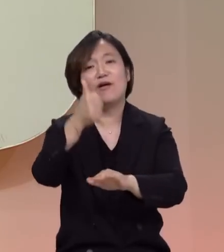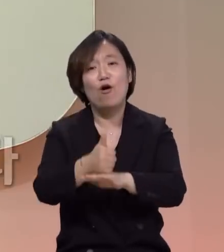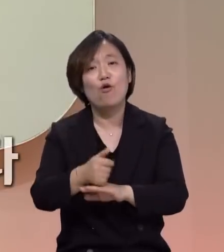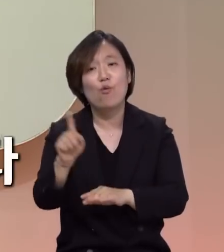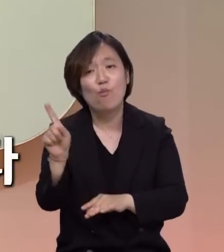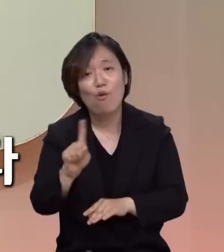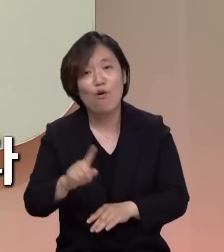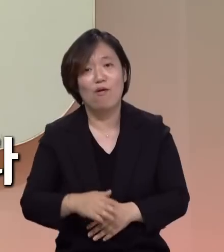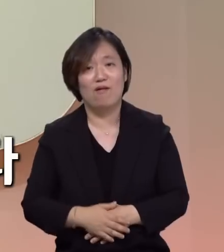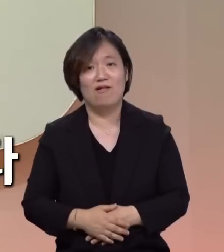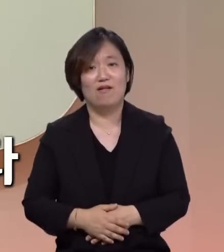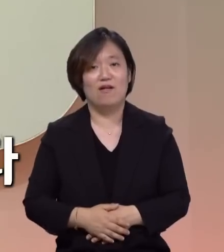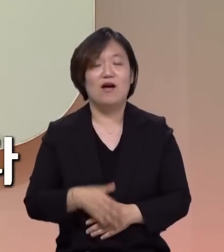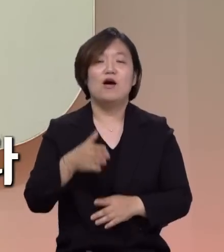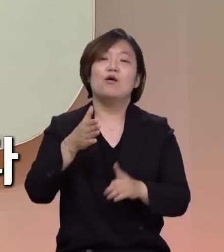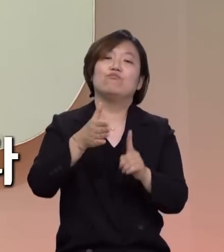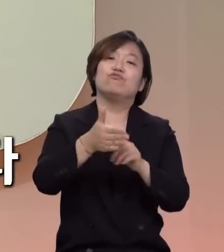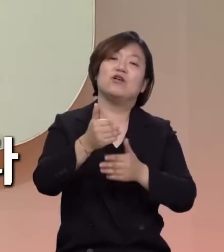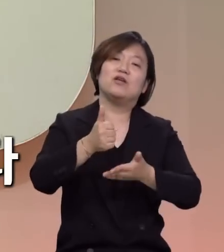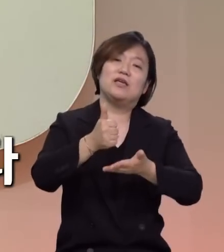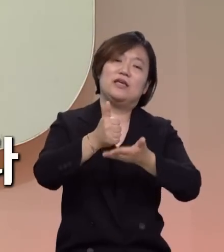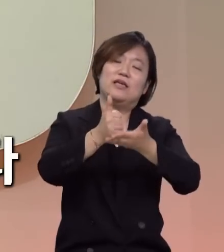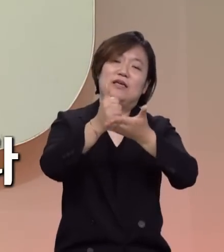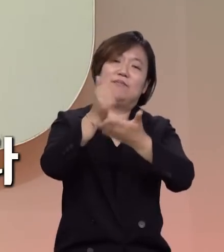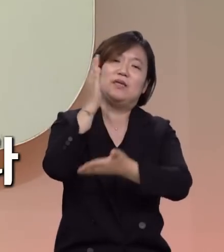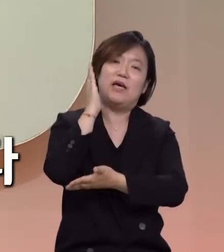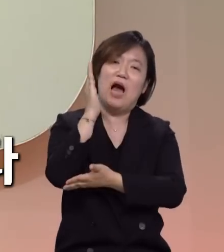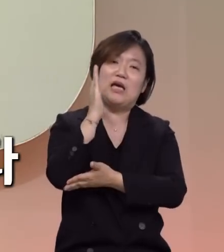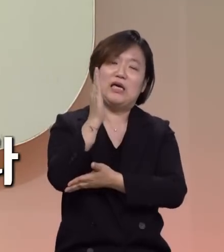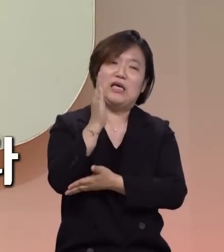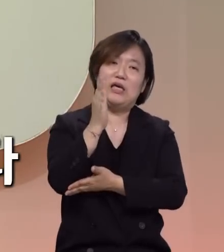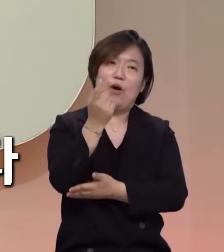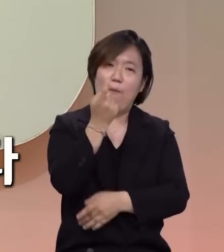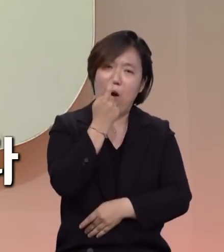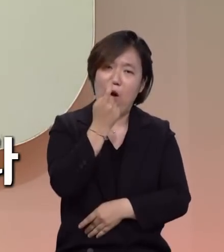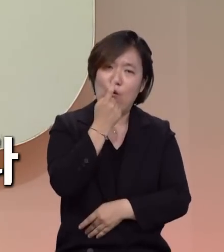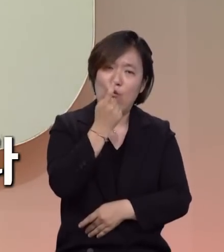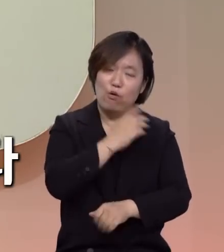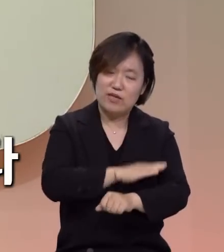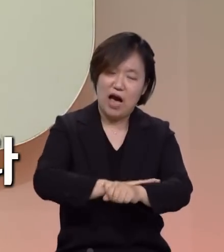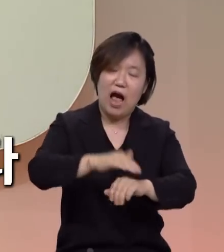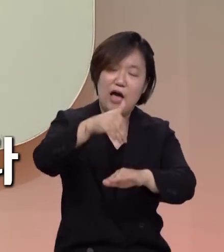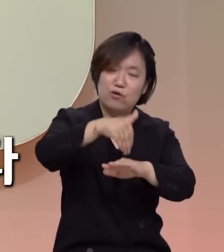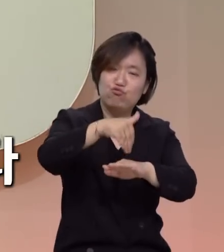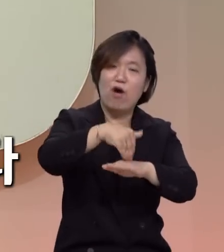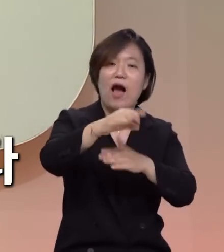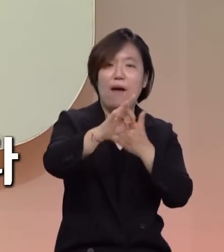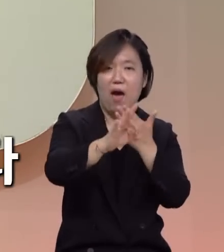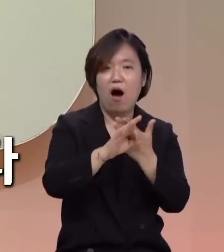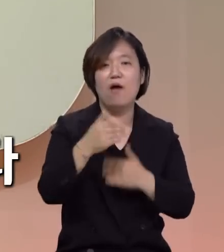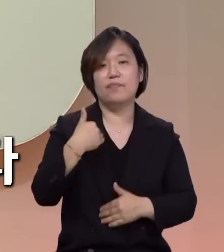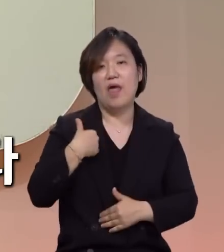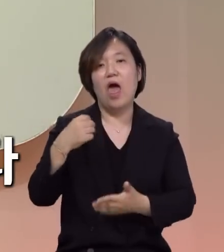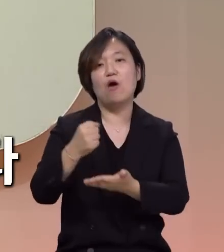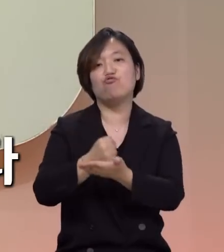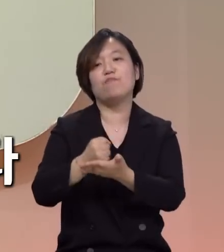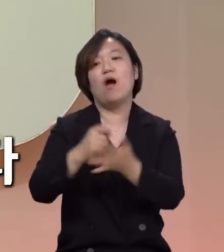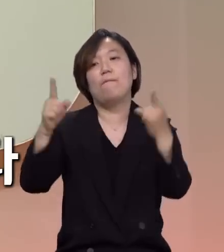그래 부처님 법을 잘 닦으면 우리의 운명을 바꿀 수가 있는 것이다